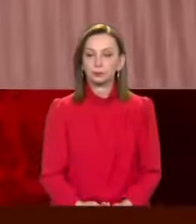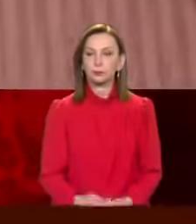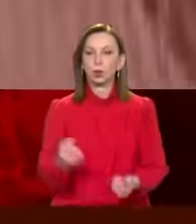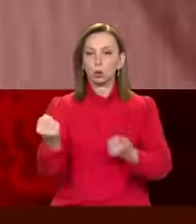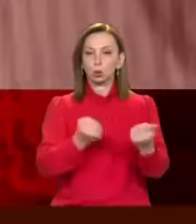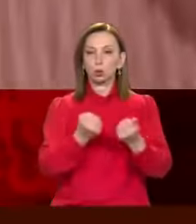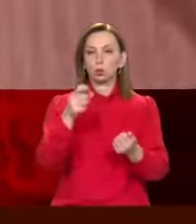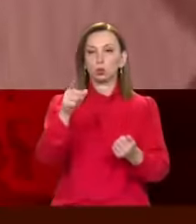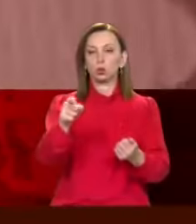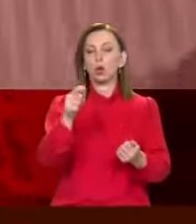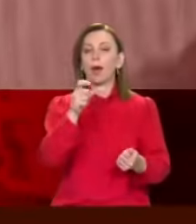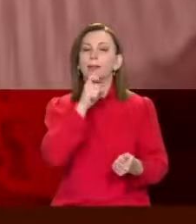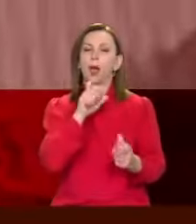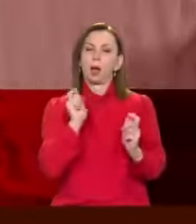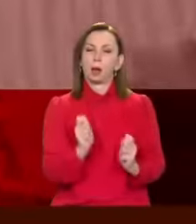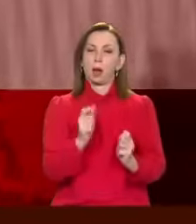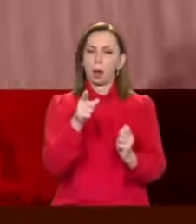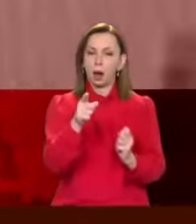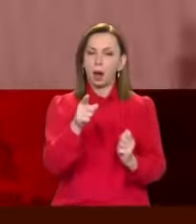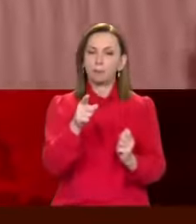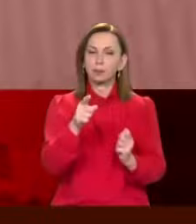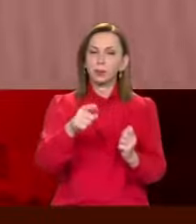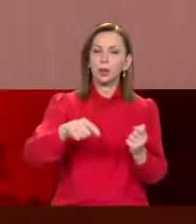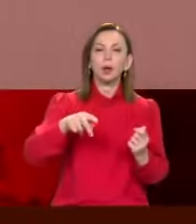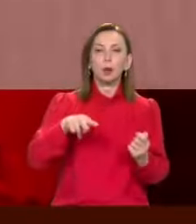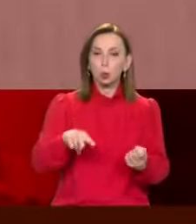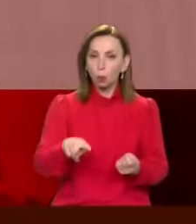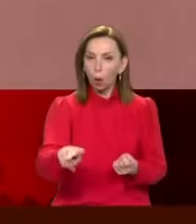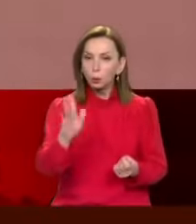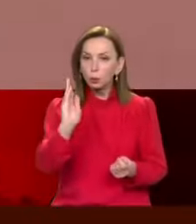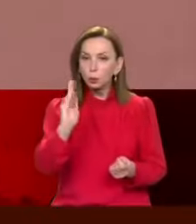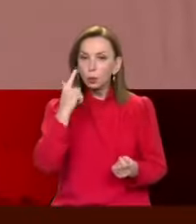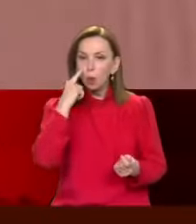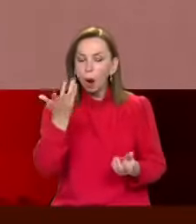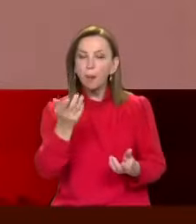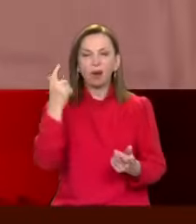Sürücü kontrolü kaybetti, spin atan otomobil yoldan böyle çıktı.